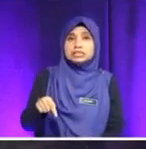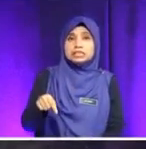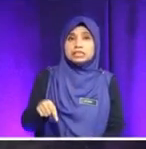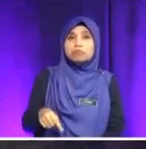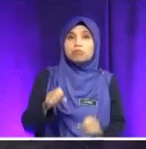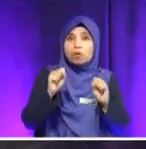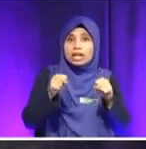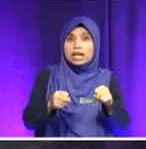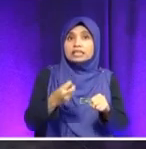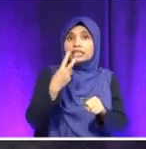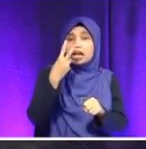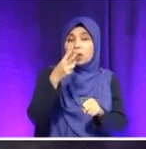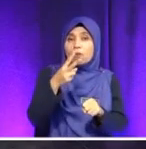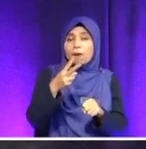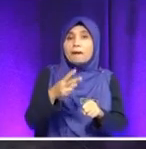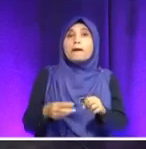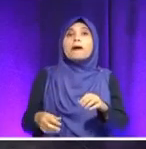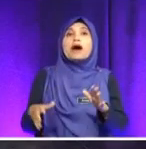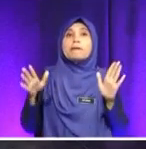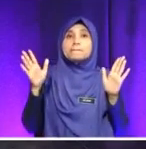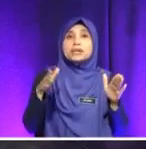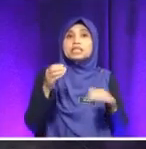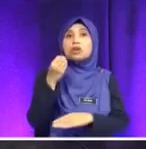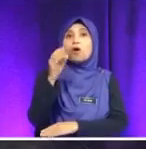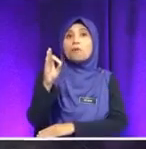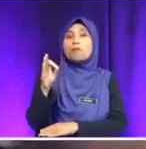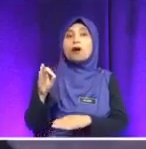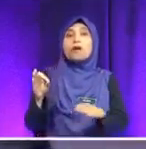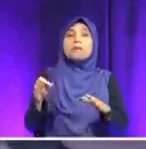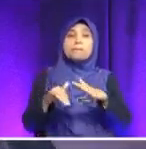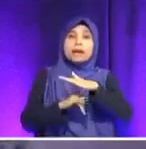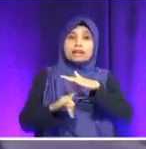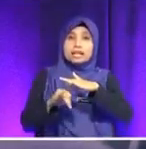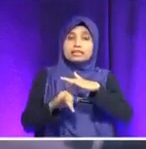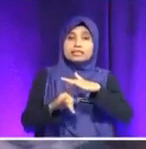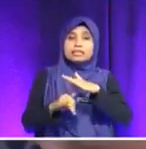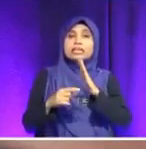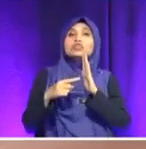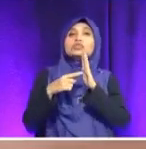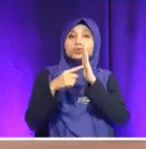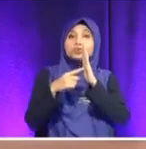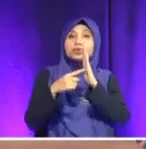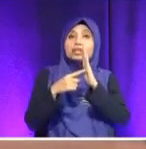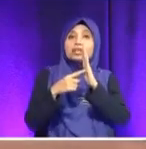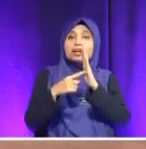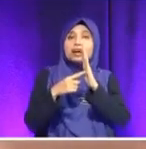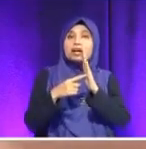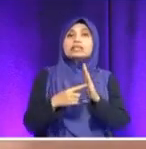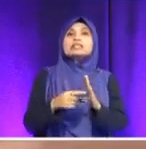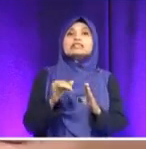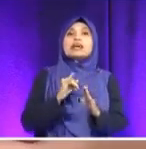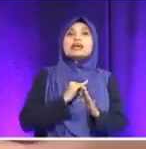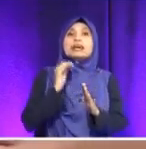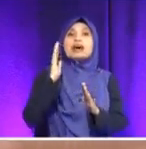boleh tengok lipatan Bird of Paradise. Okey, ini bentuknya. Jadi, saya akan ajak Aiman hari ini kita